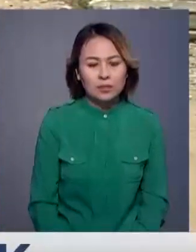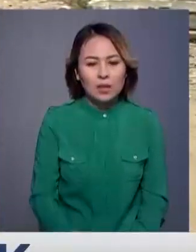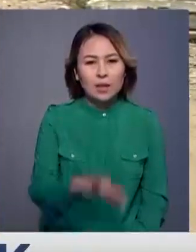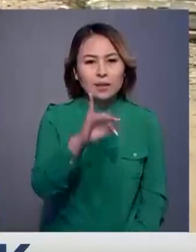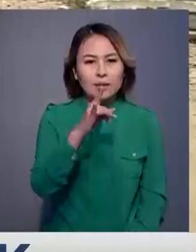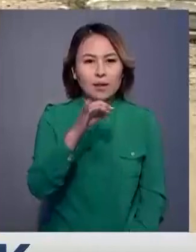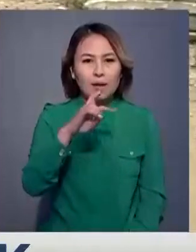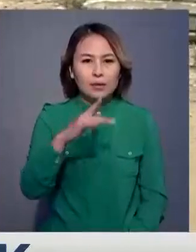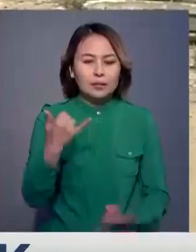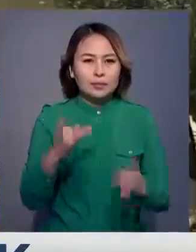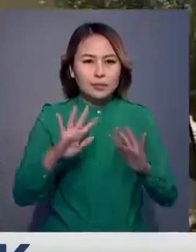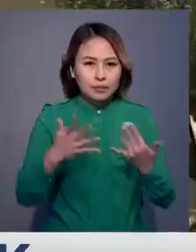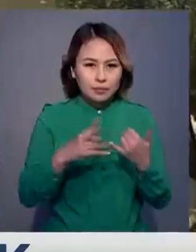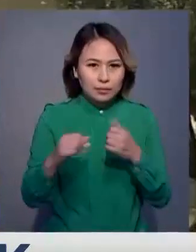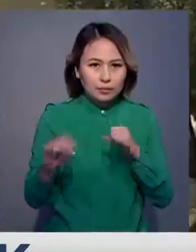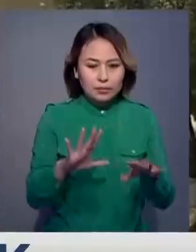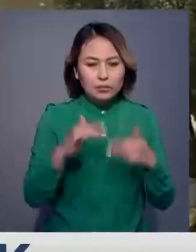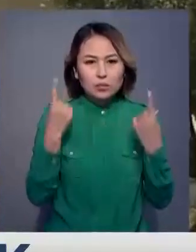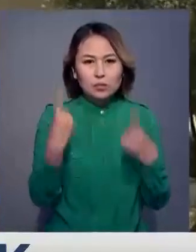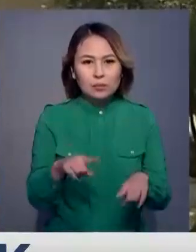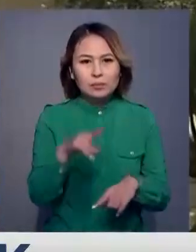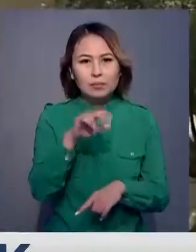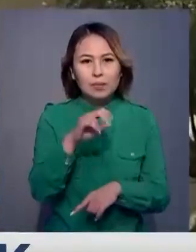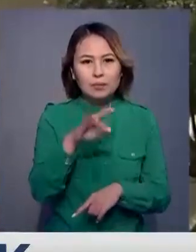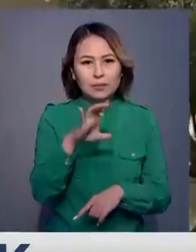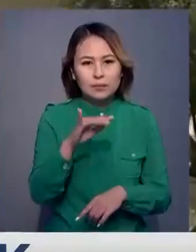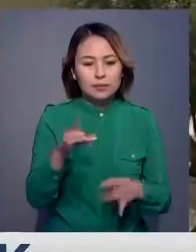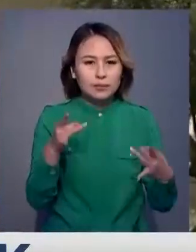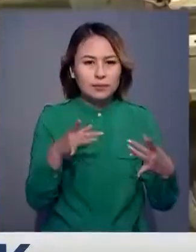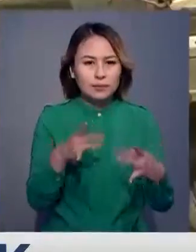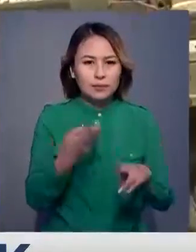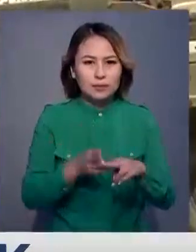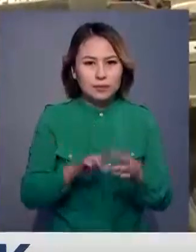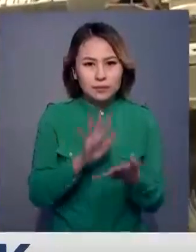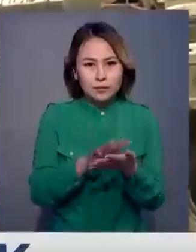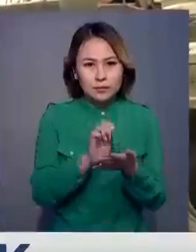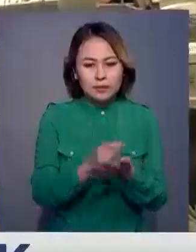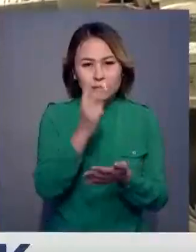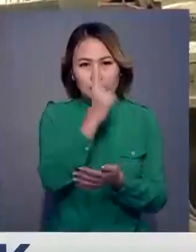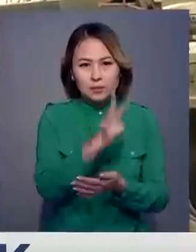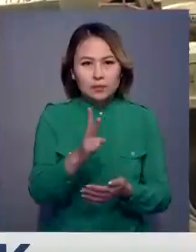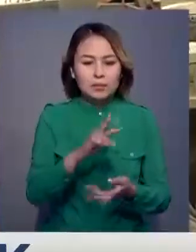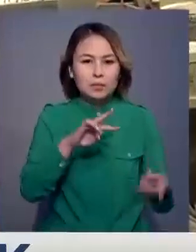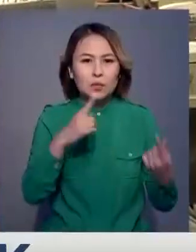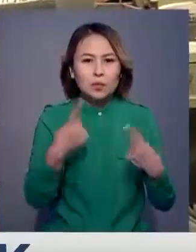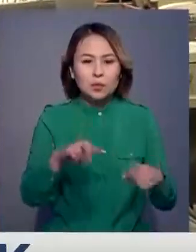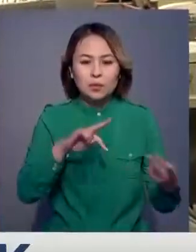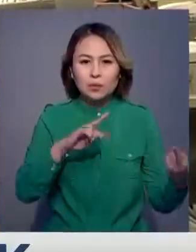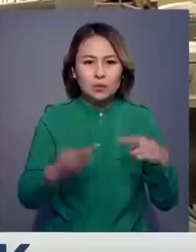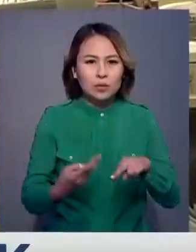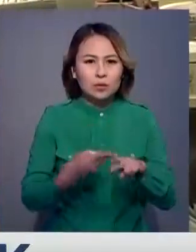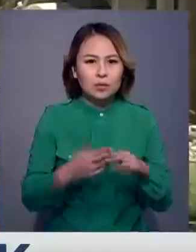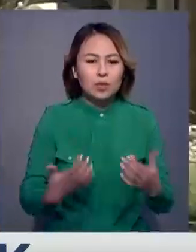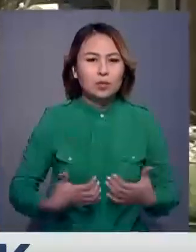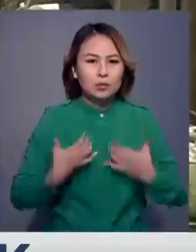Израильдің қазіргі қаупы зілзаладан емес. Палестина мен арадағы кикілжің олардың қорқынышын басқарнаға бұрып жіберген. Үрей сол